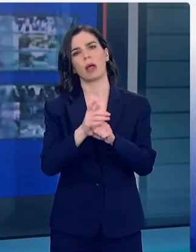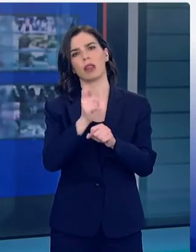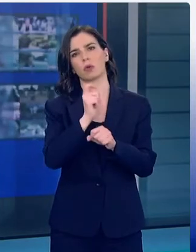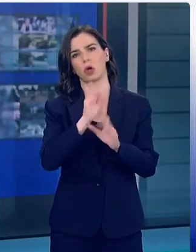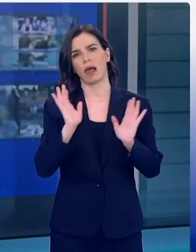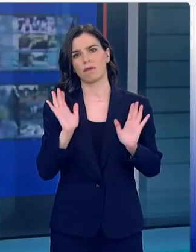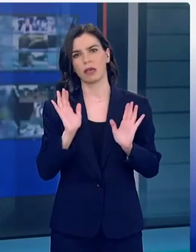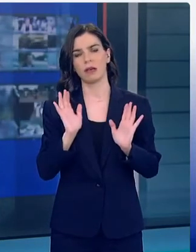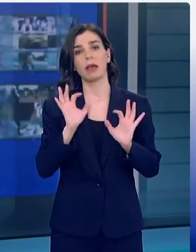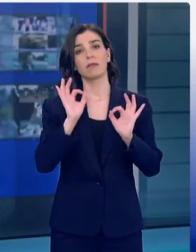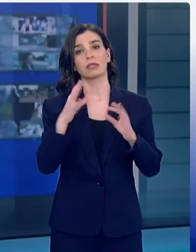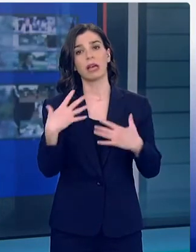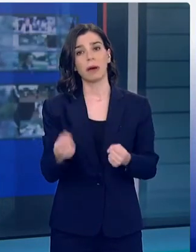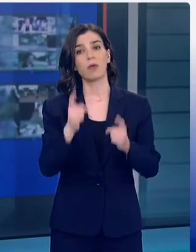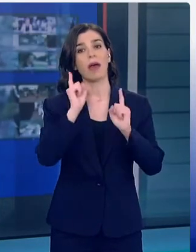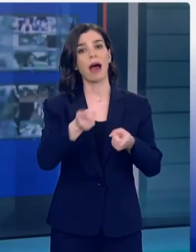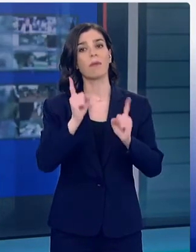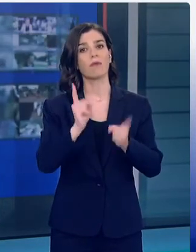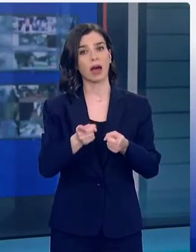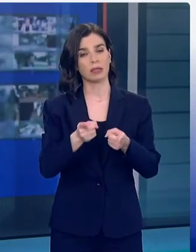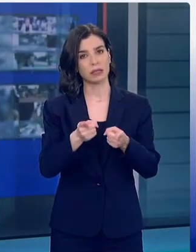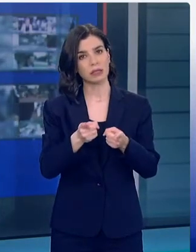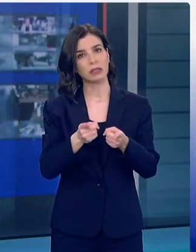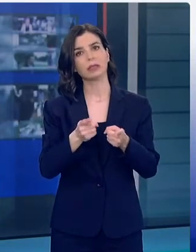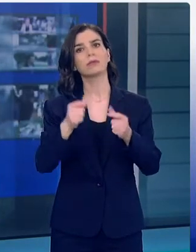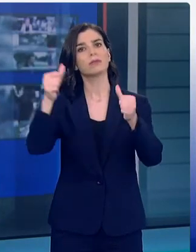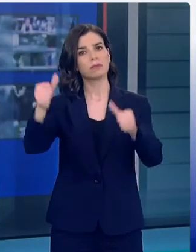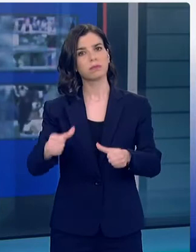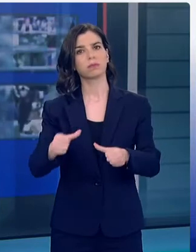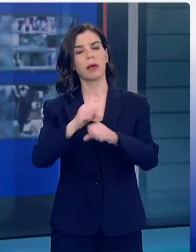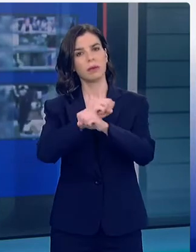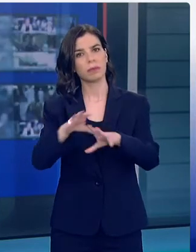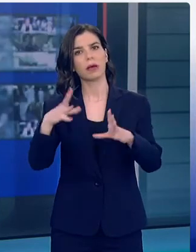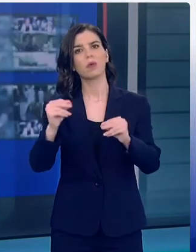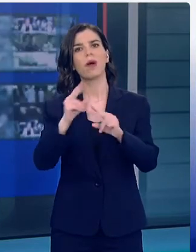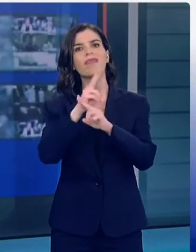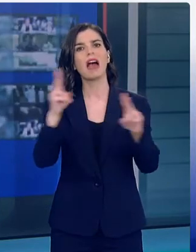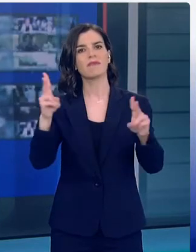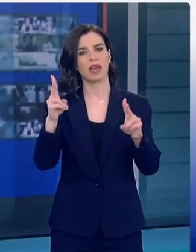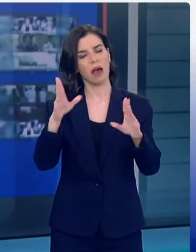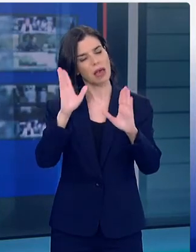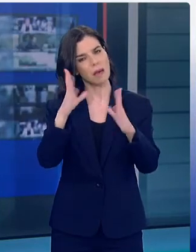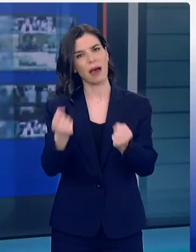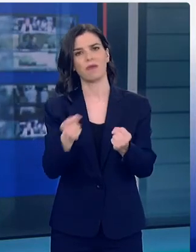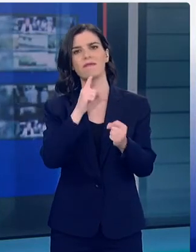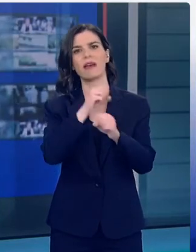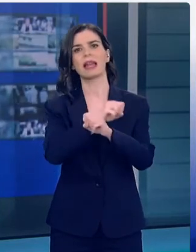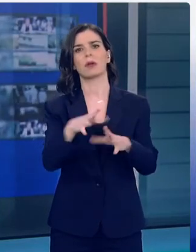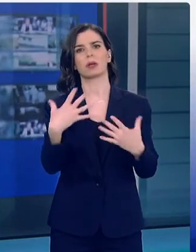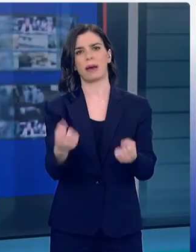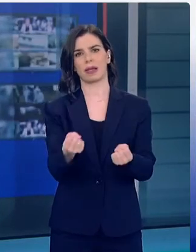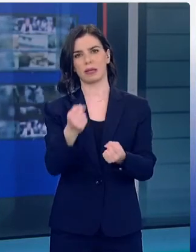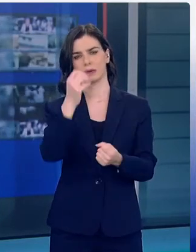Υπάρχουν βεβαίως και οι αποφάσεις σχετικές αναρτημένες στο πρόγραμμα Διάβγεια. Επιτρέψτε μου όμως σε αυτό το σημείο να πω